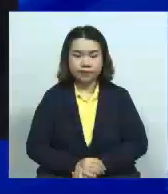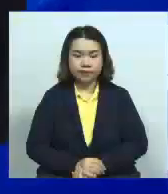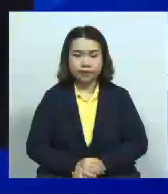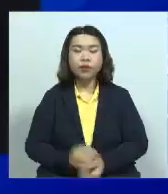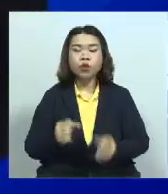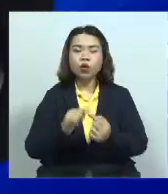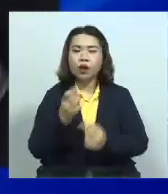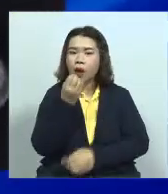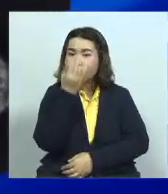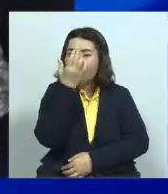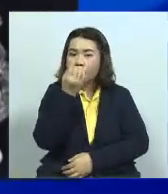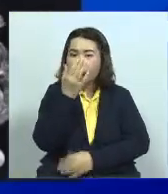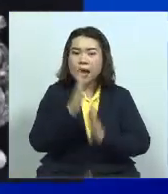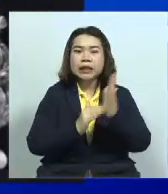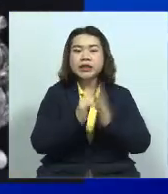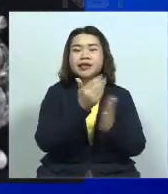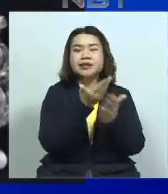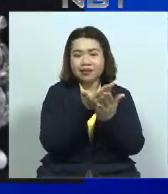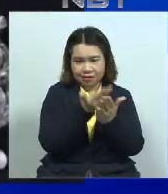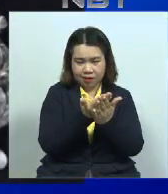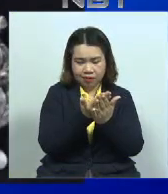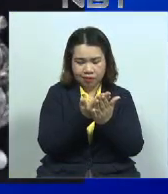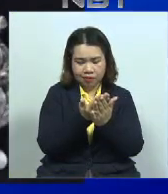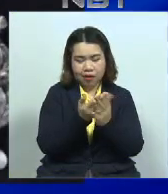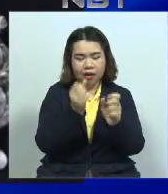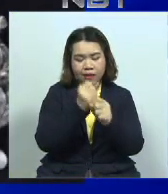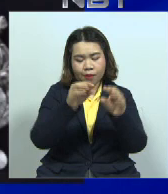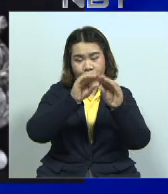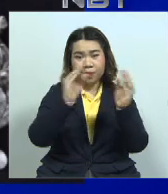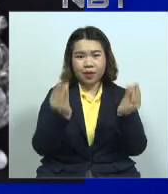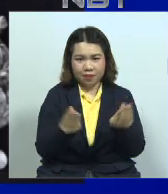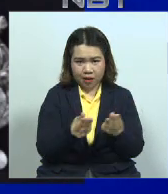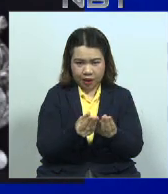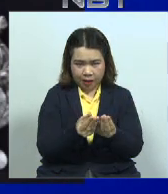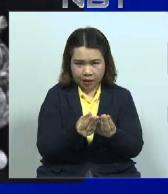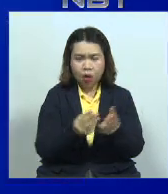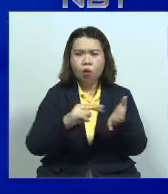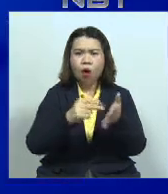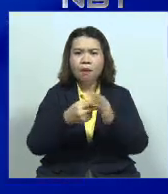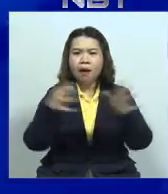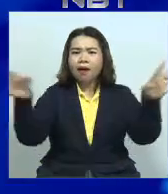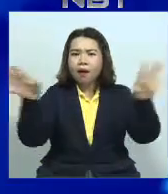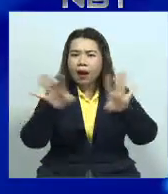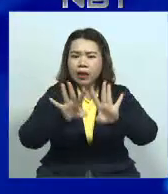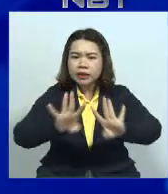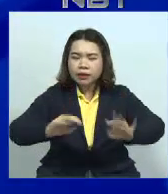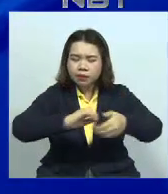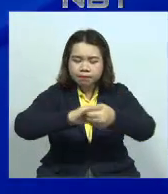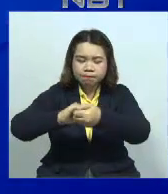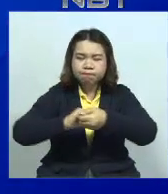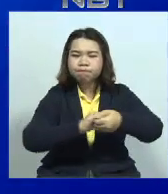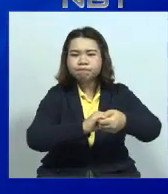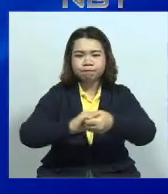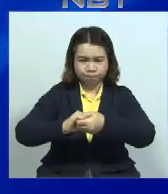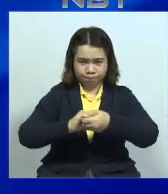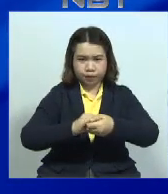ร้อยเรียงดอกไม้มาลัยเงินสะท้อนความหมายบ่งบอกถึงความร่วมมือระหว่างประชาคมอาเซียนที่กลมเกลียวเป็นหนึ่งเดียว